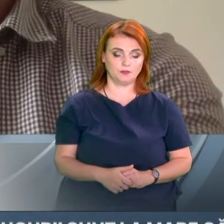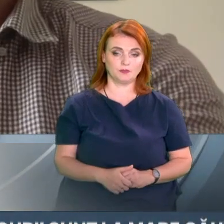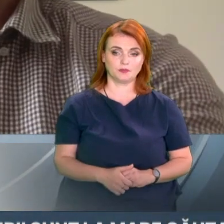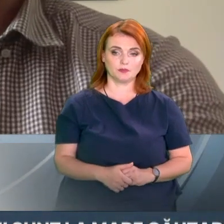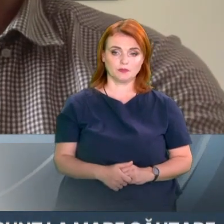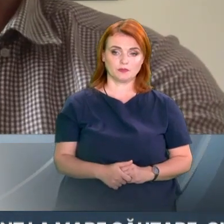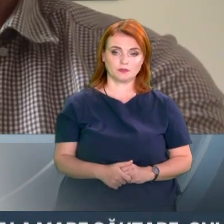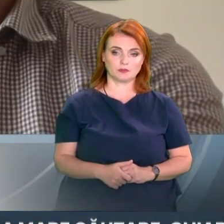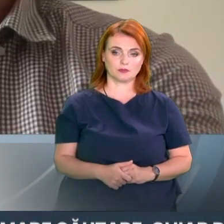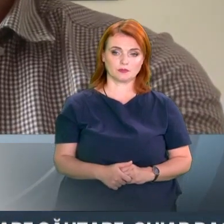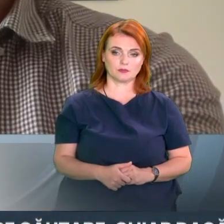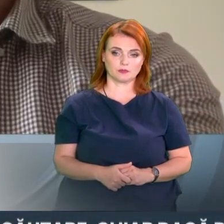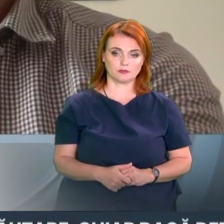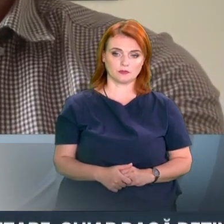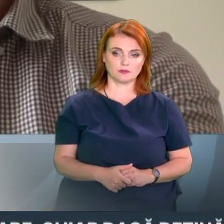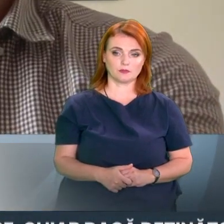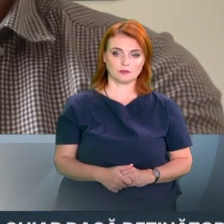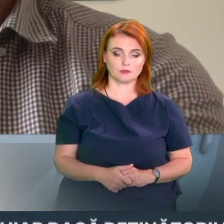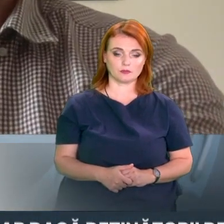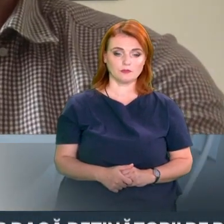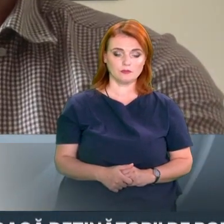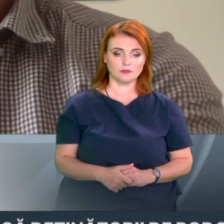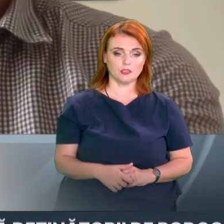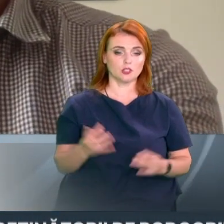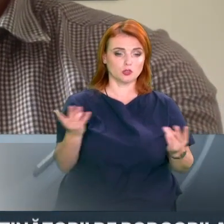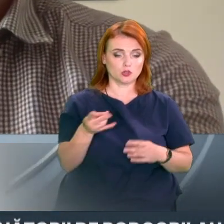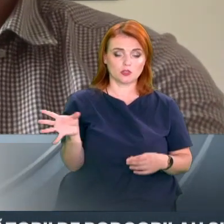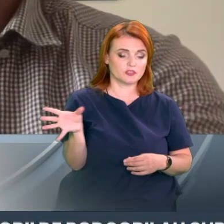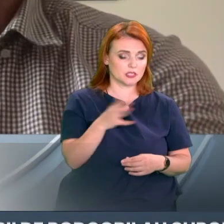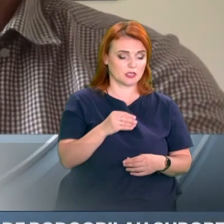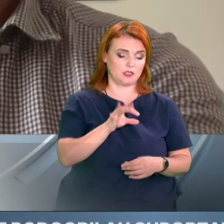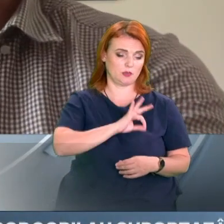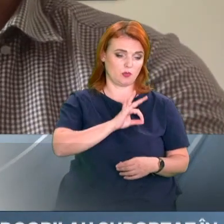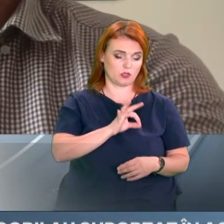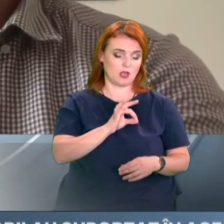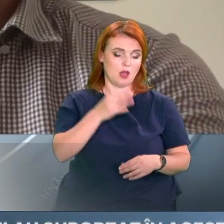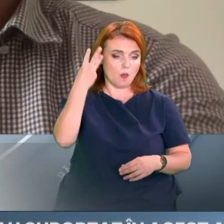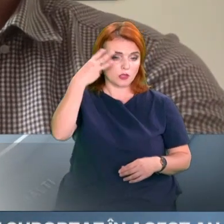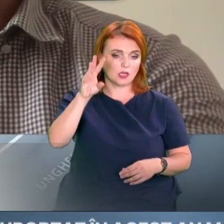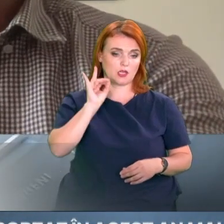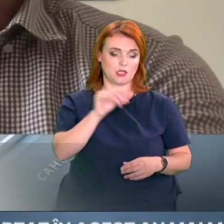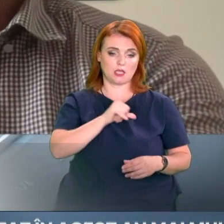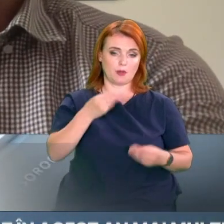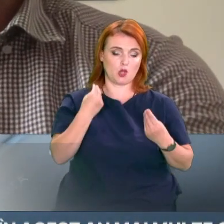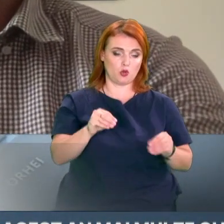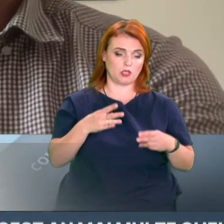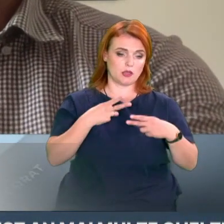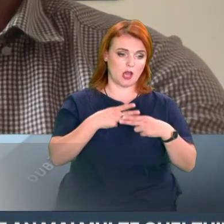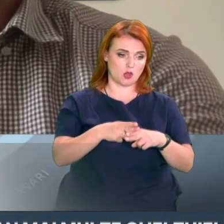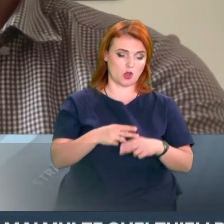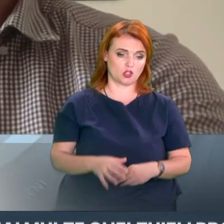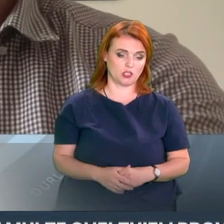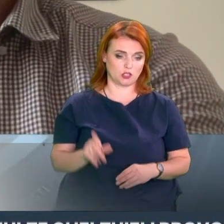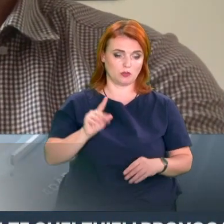spre utilizarea irigației, spre utilizarea tehnologiilor moderne, care în condițiile actuale, mai ales